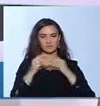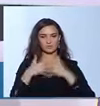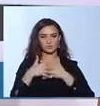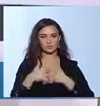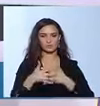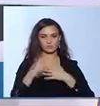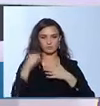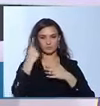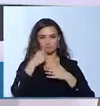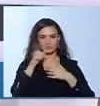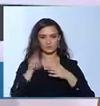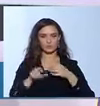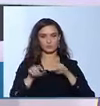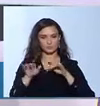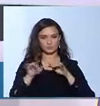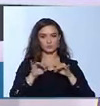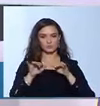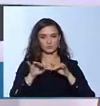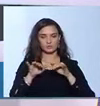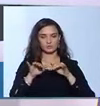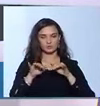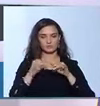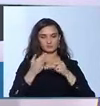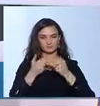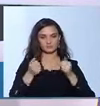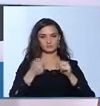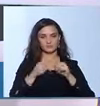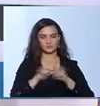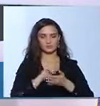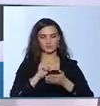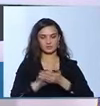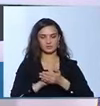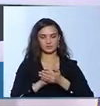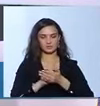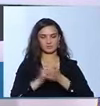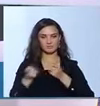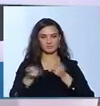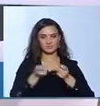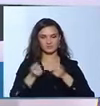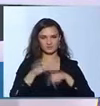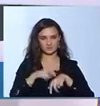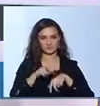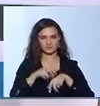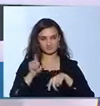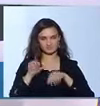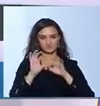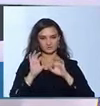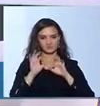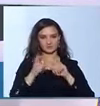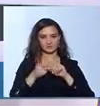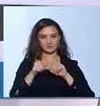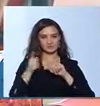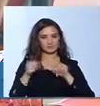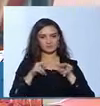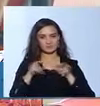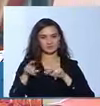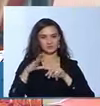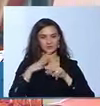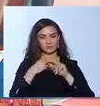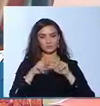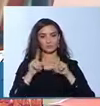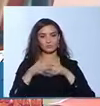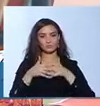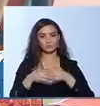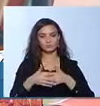ორსულობა ფიზიოლოგიური პროცესი გახლავთ, მაგრამ ყოველთვის აუცილებელია რომ მართოს ექიმა. მართ არ ძანდებით, ძალიან კარგი პარალელი იყო, იმიტომ რომ